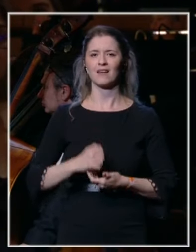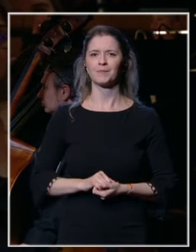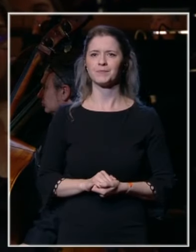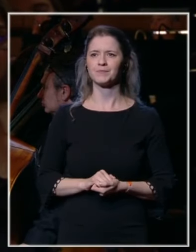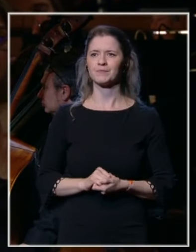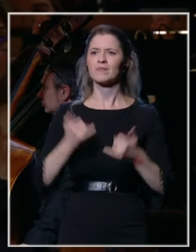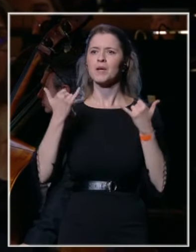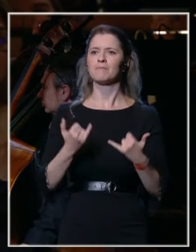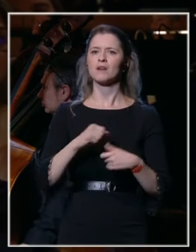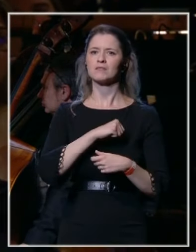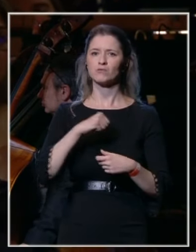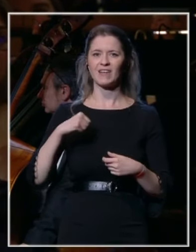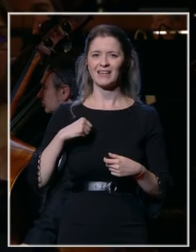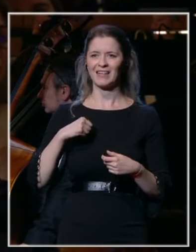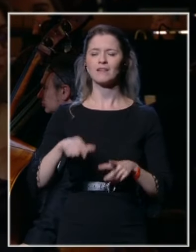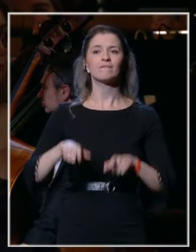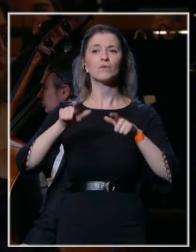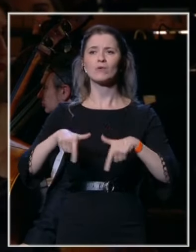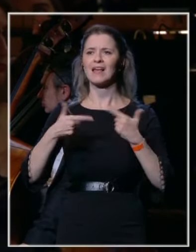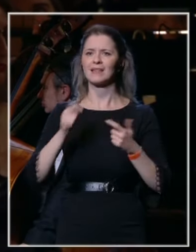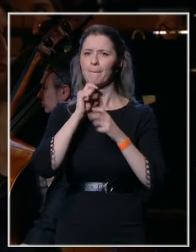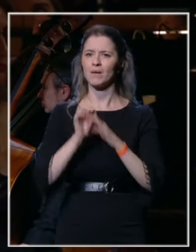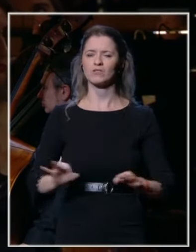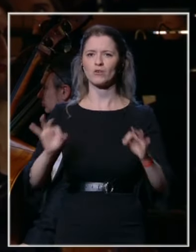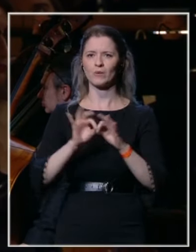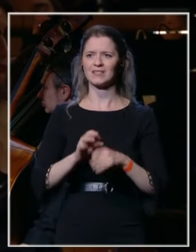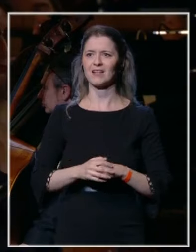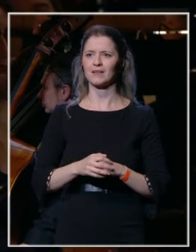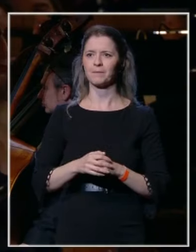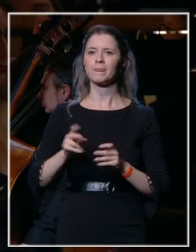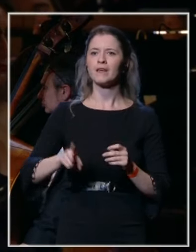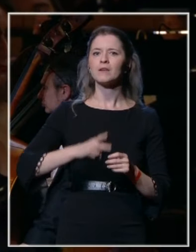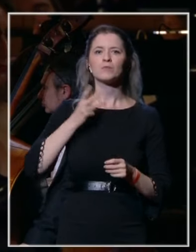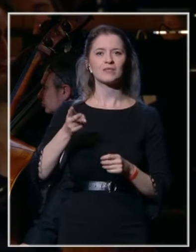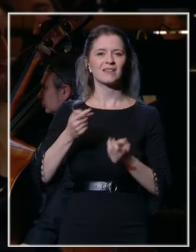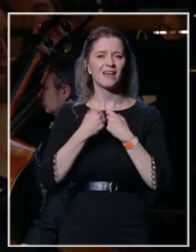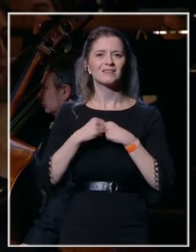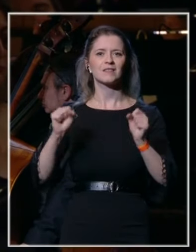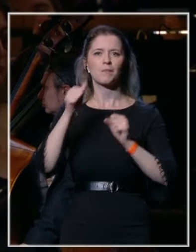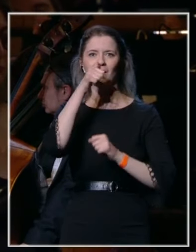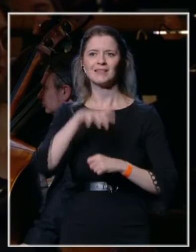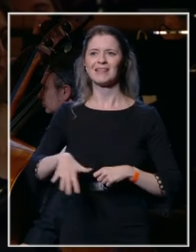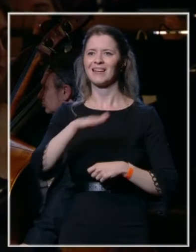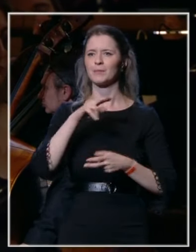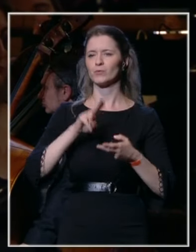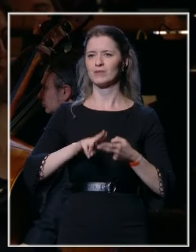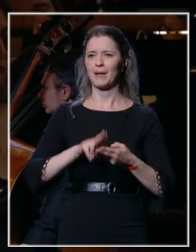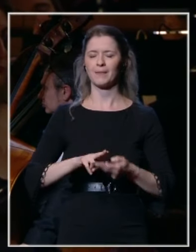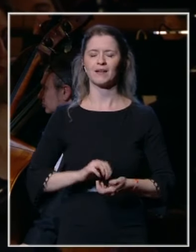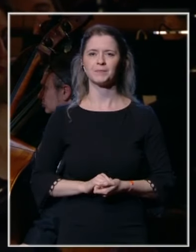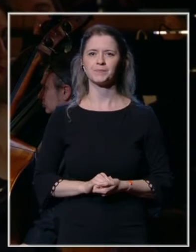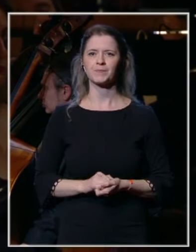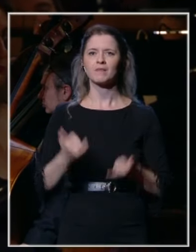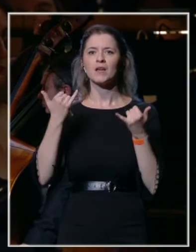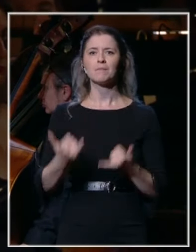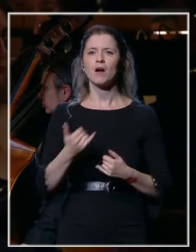Ma egy szuverén és független Magyarország egy büszke és szabad nép ünnepel. Ma